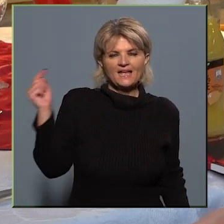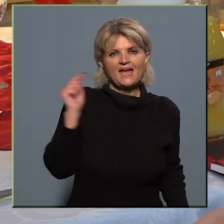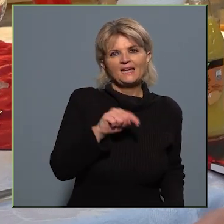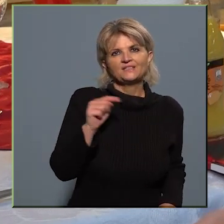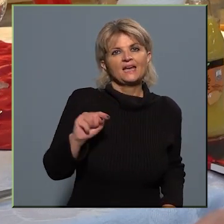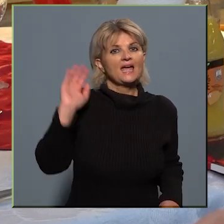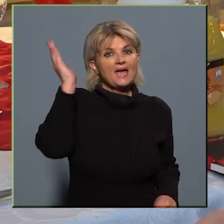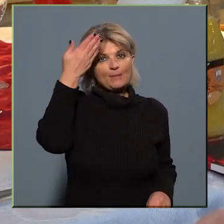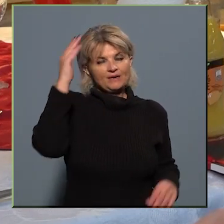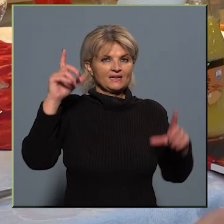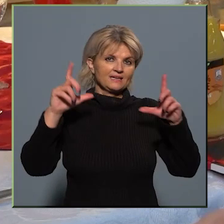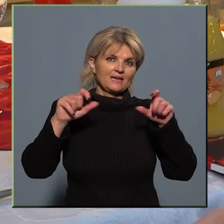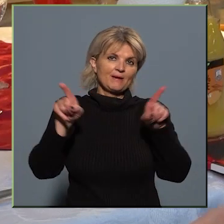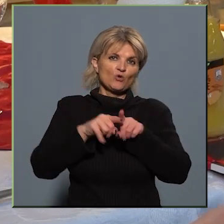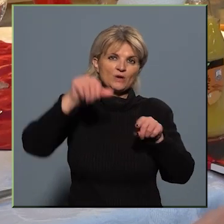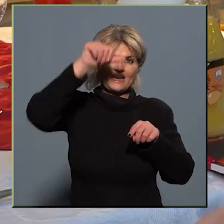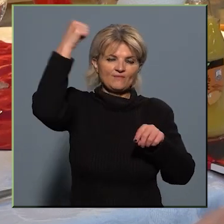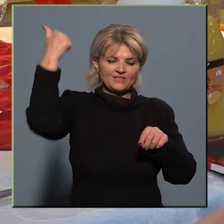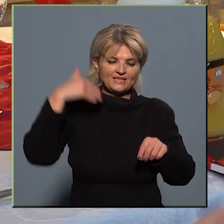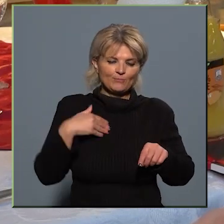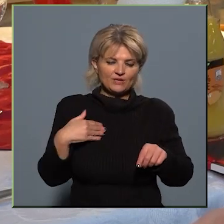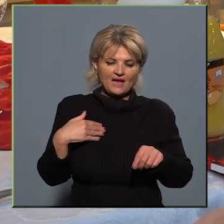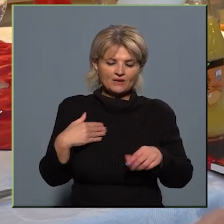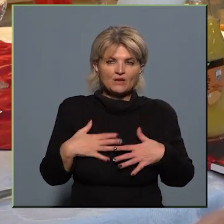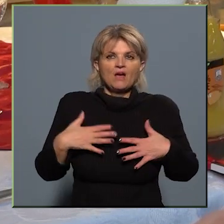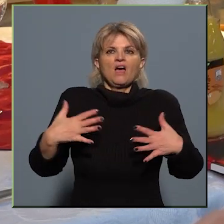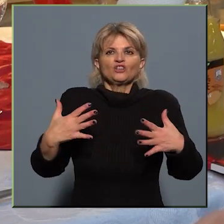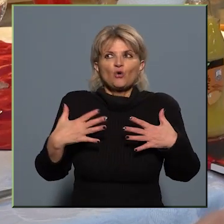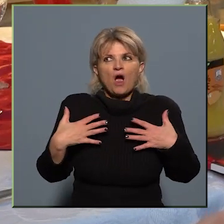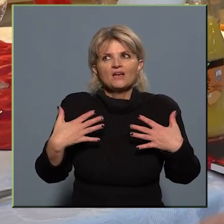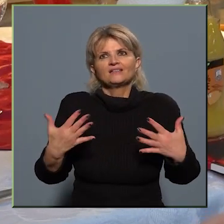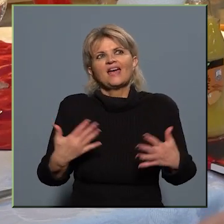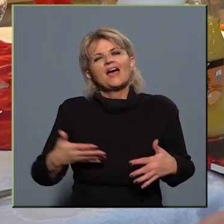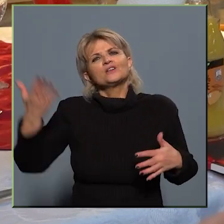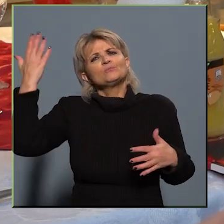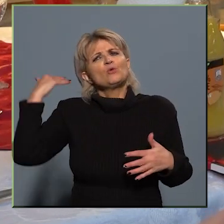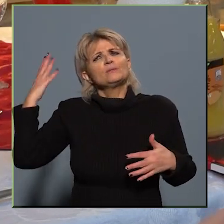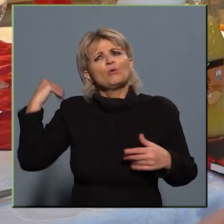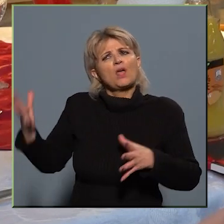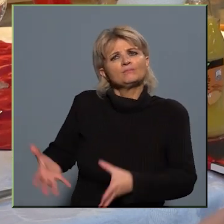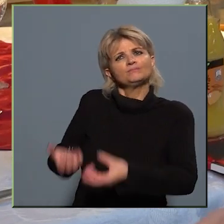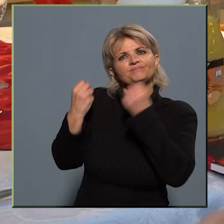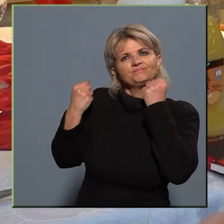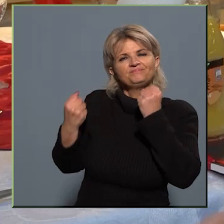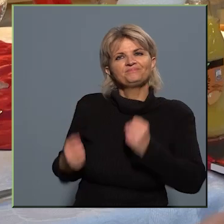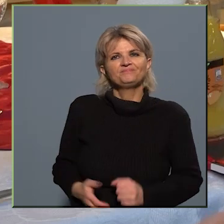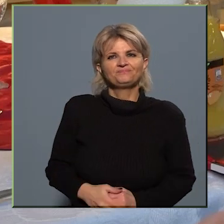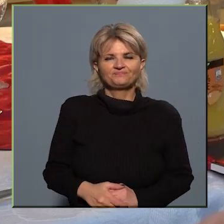Ezek emlékképek, én úgy hívom ezeket, hogy ilyen sóhajtások rég múltból.